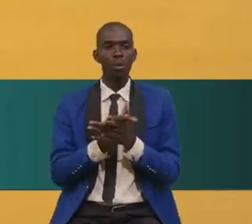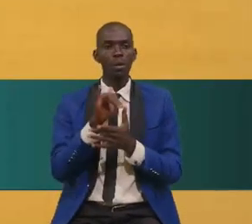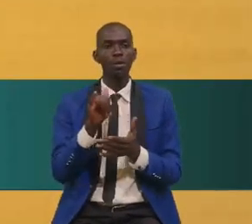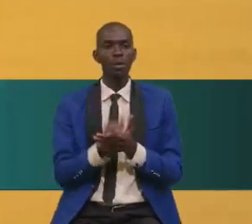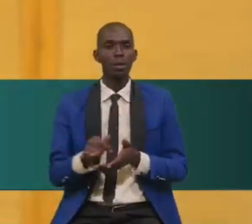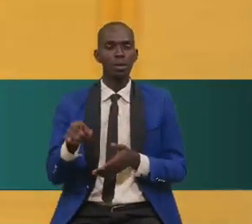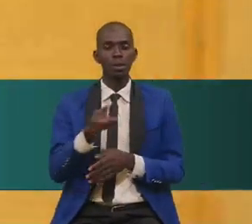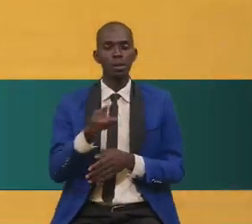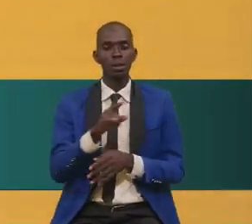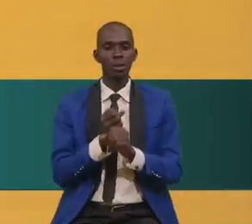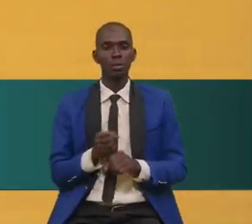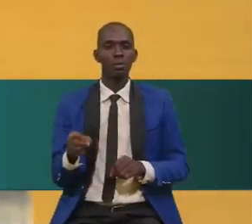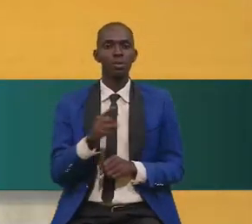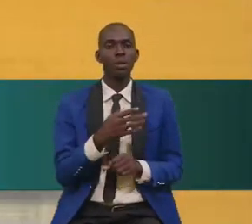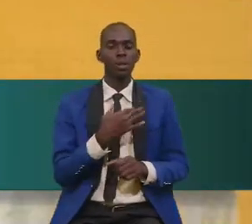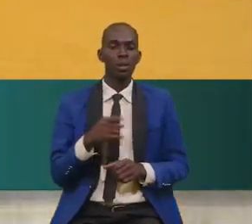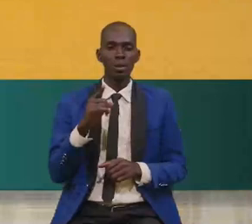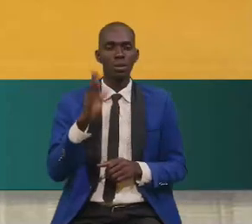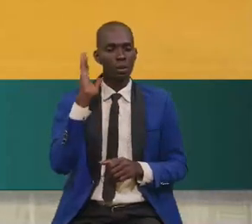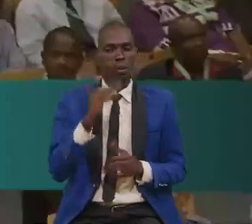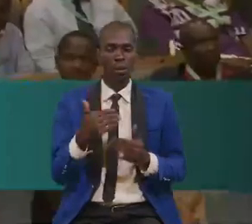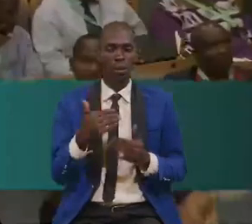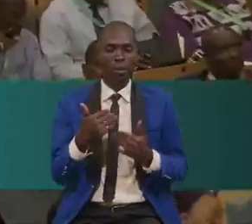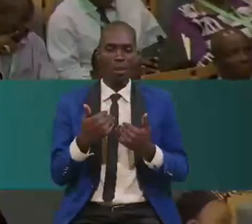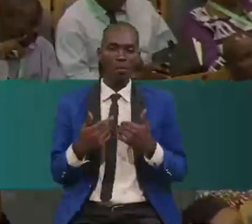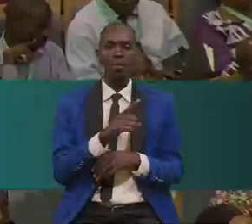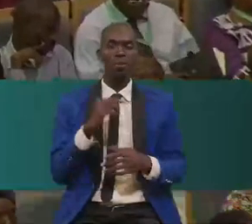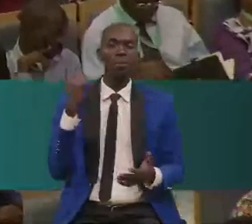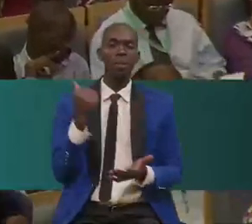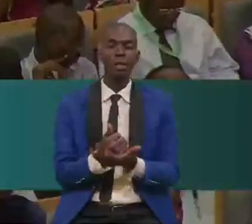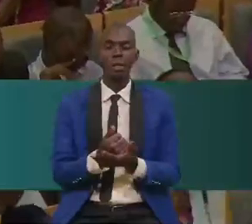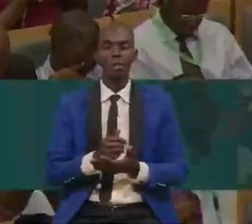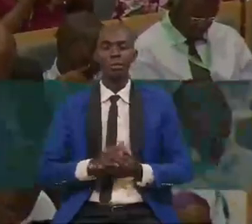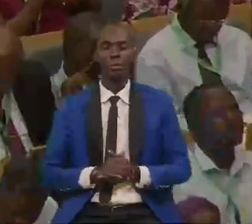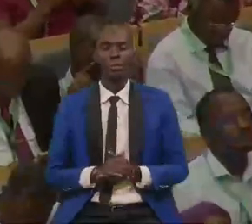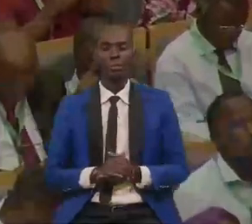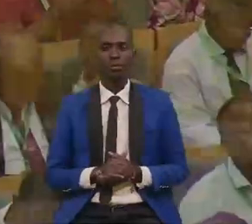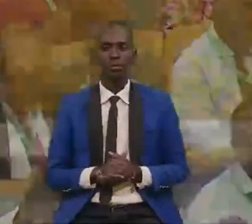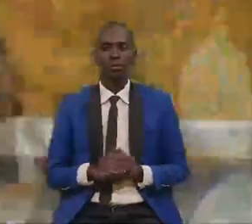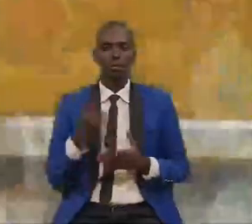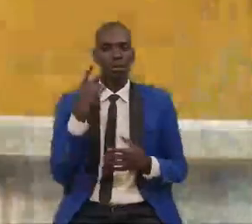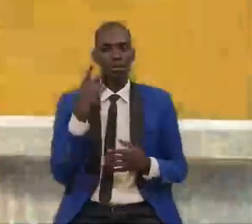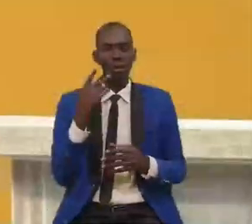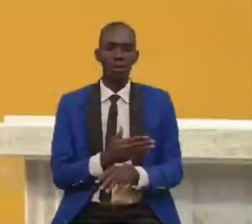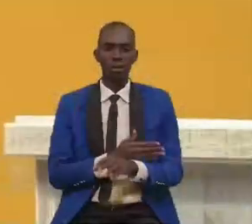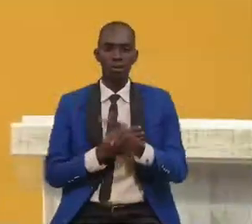reçu et vous le verrez s'accomplir. Deuxième élément